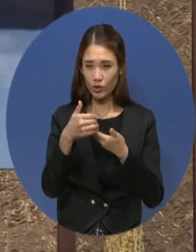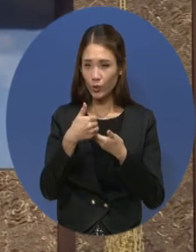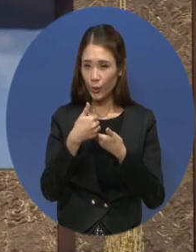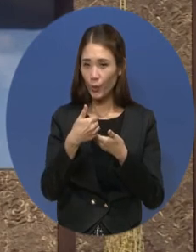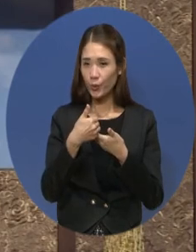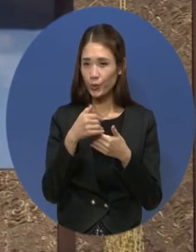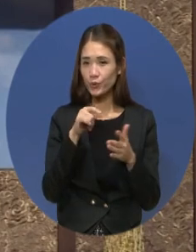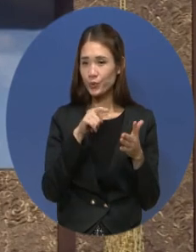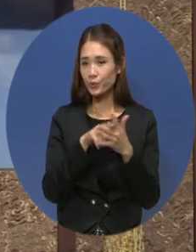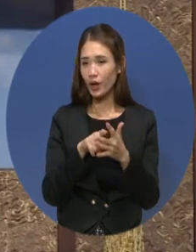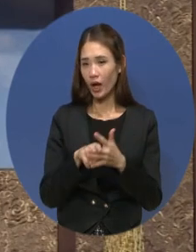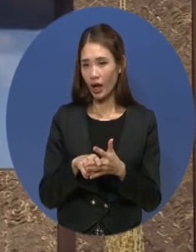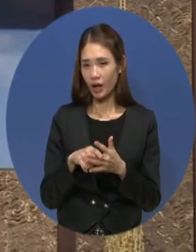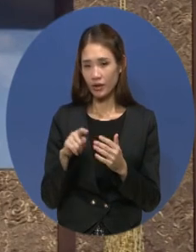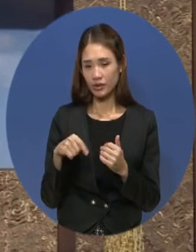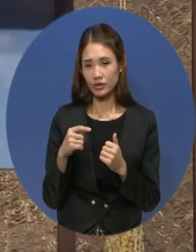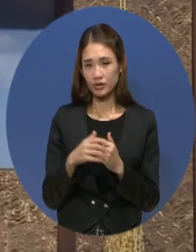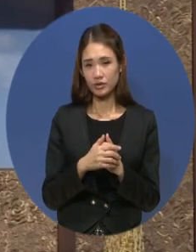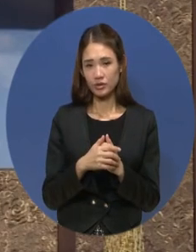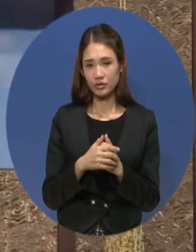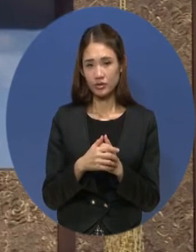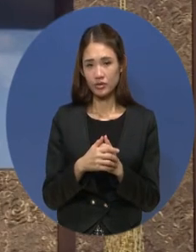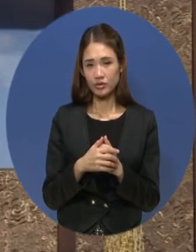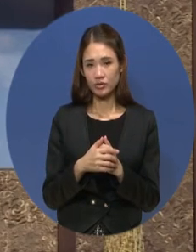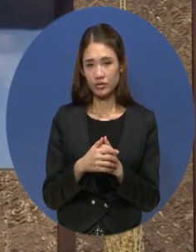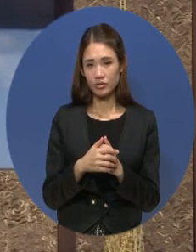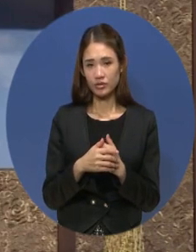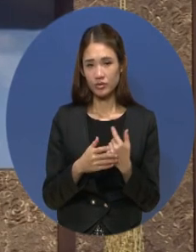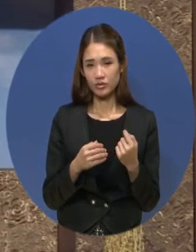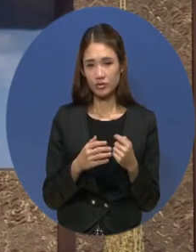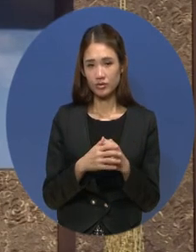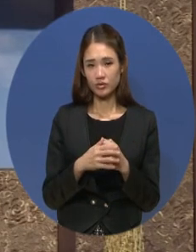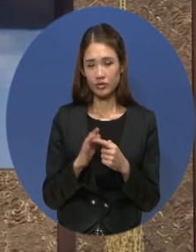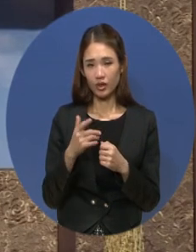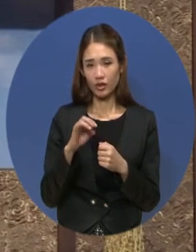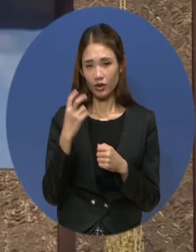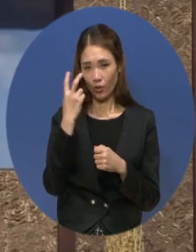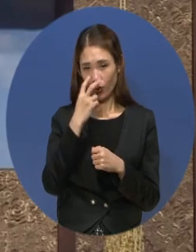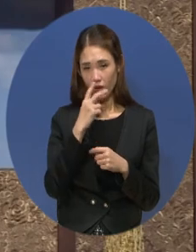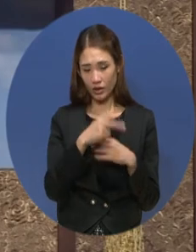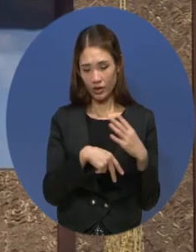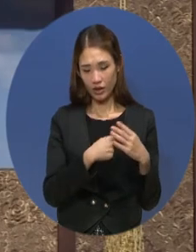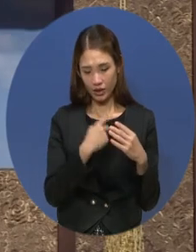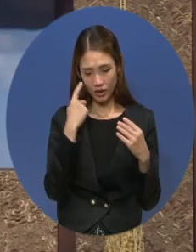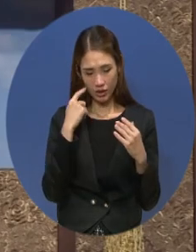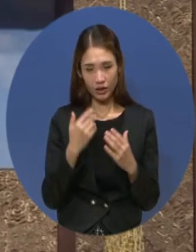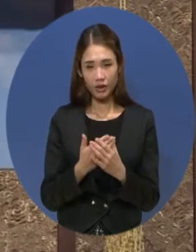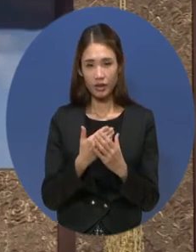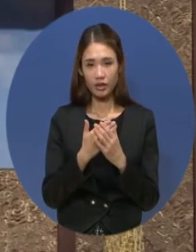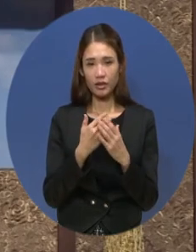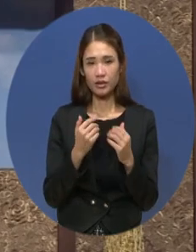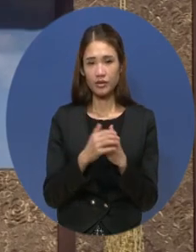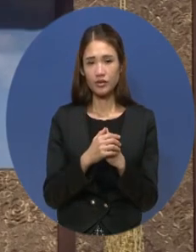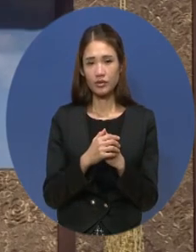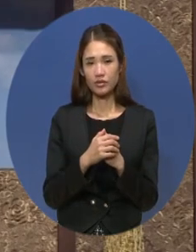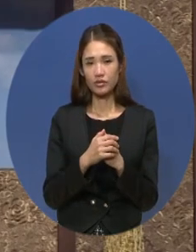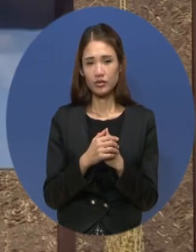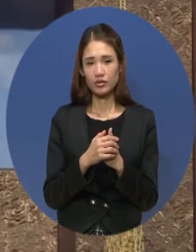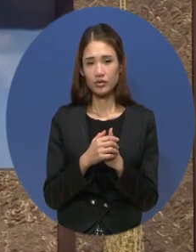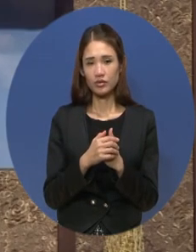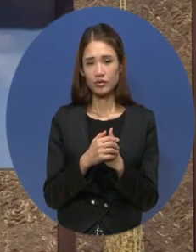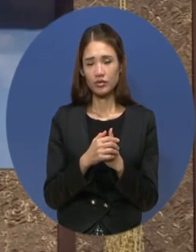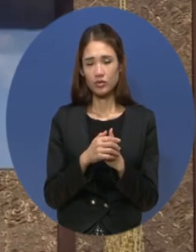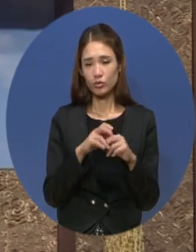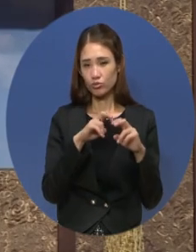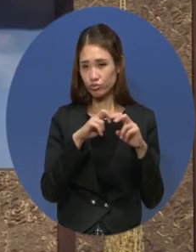파악을 해서 그냥 판매하는 것이 아니라 저희 같은 경우 이제 데이터 관리 시스템을 개발해 가지고 어 실수 쪽으로 좀